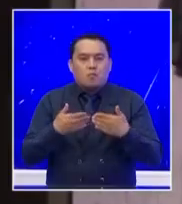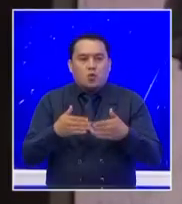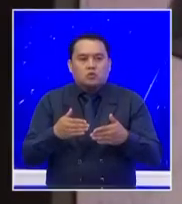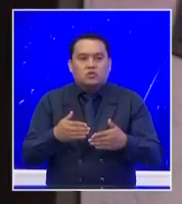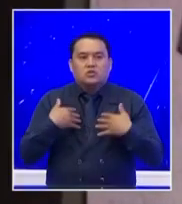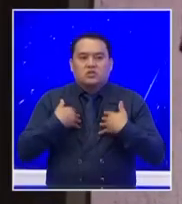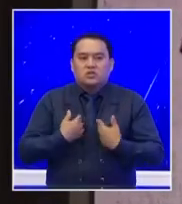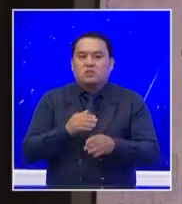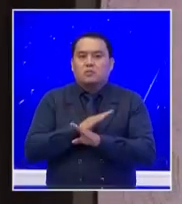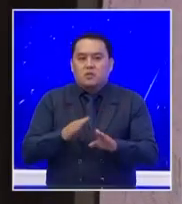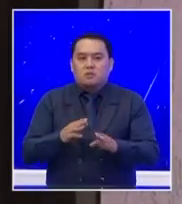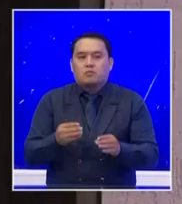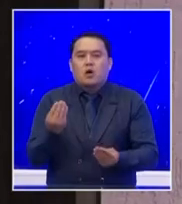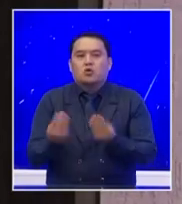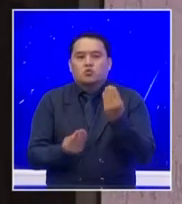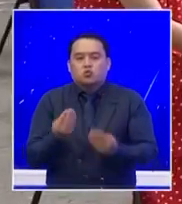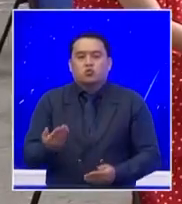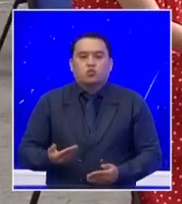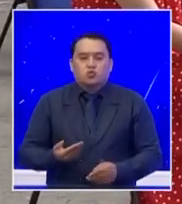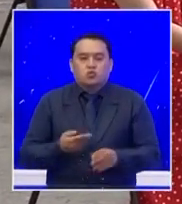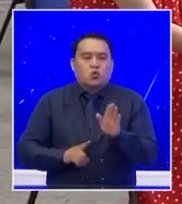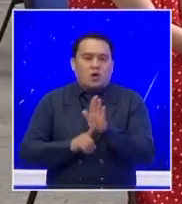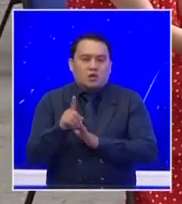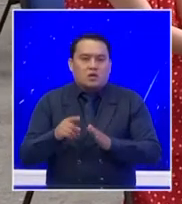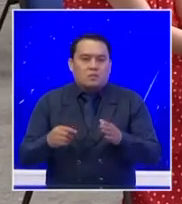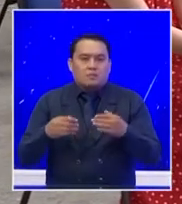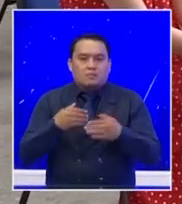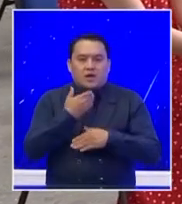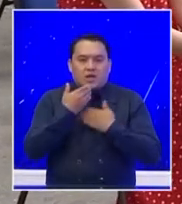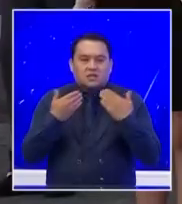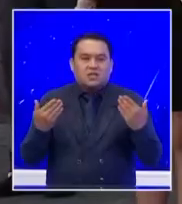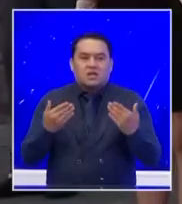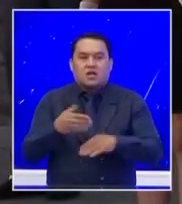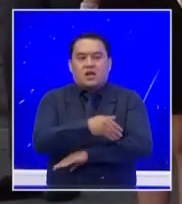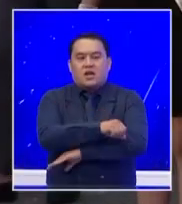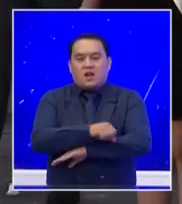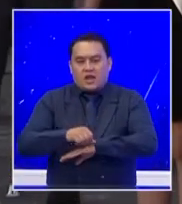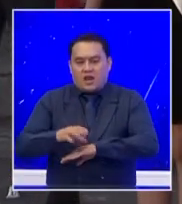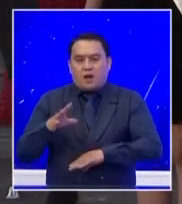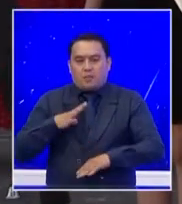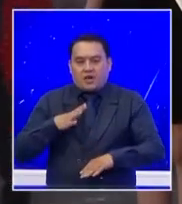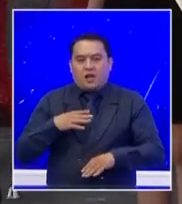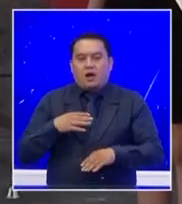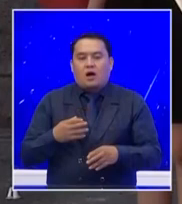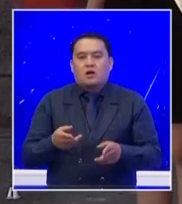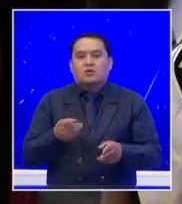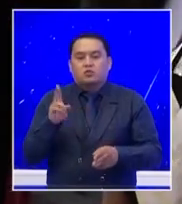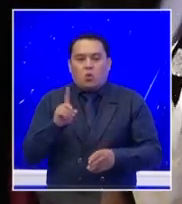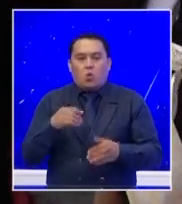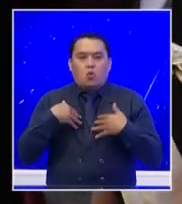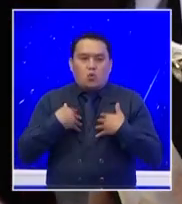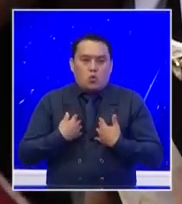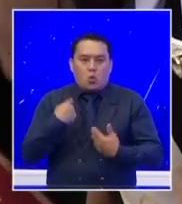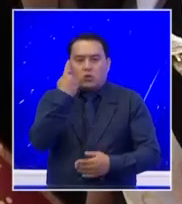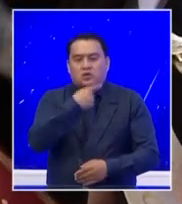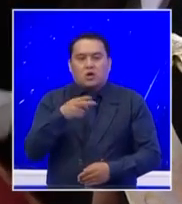не отчаялись и даже подшучивали друг над другом вплоть до начала последней линейки. Однако торжественная церемония все же бросила тень грусти на